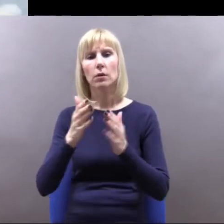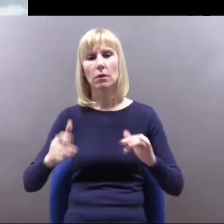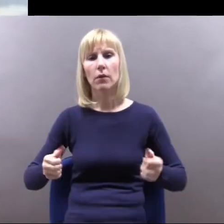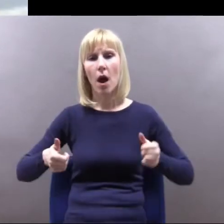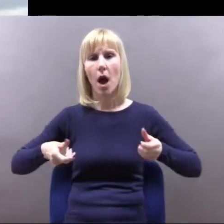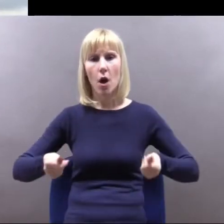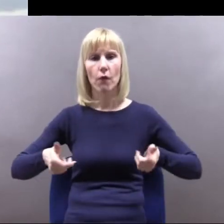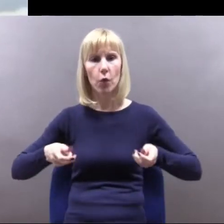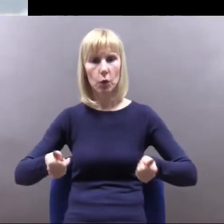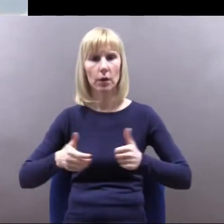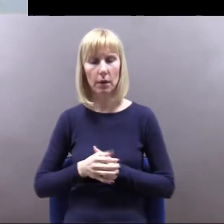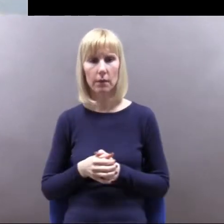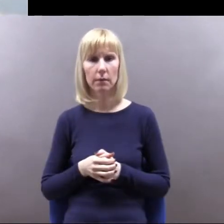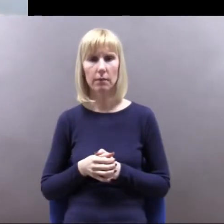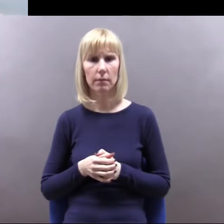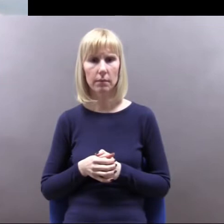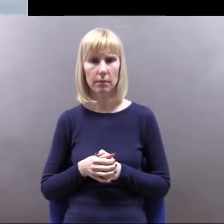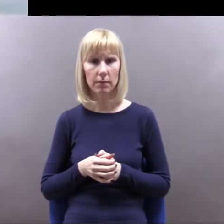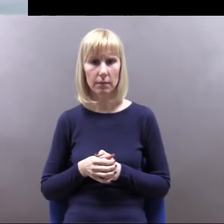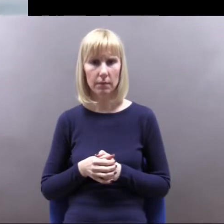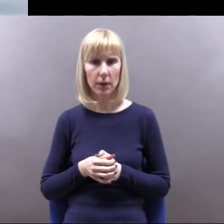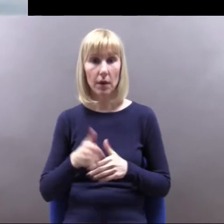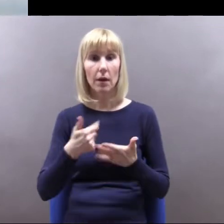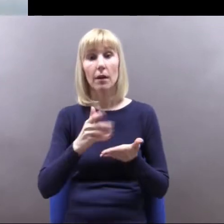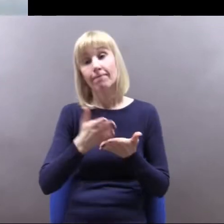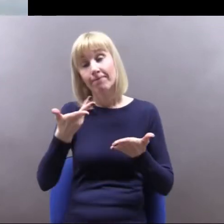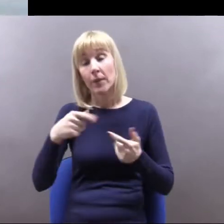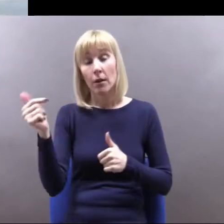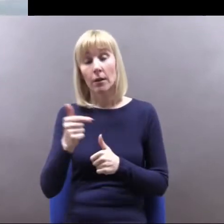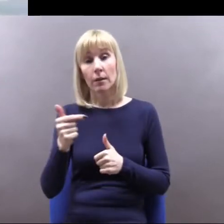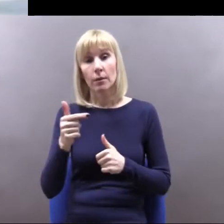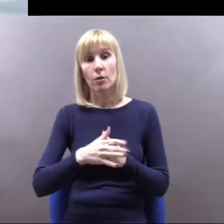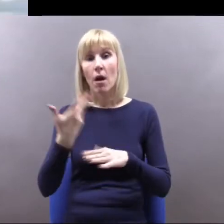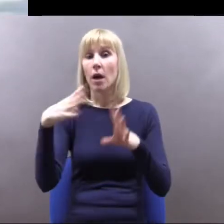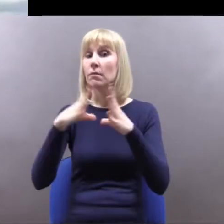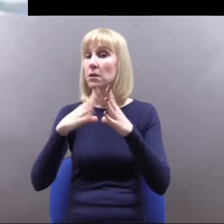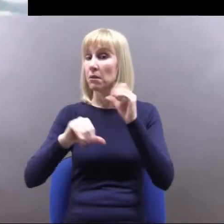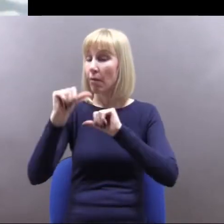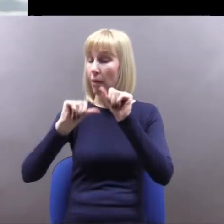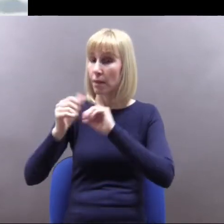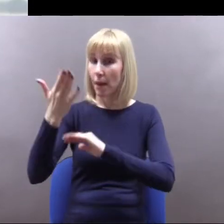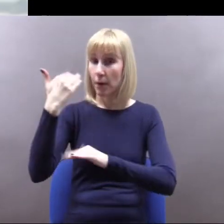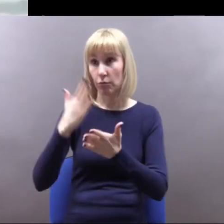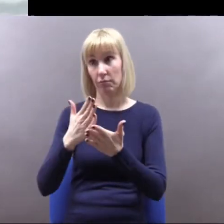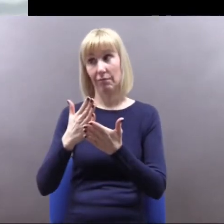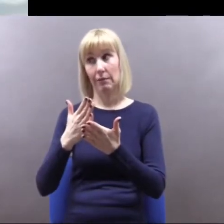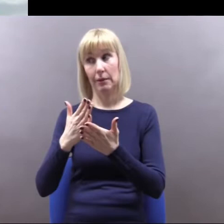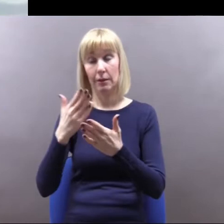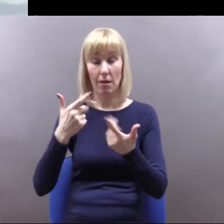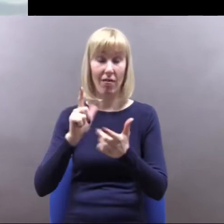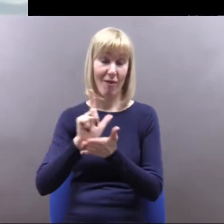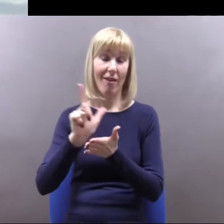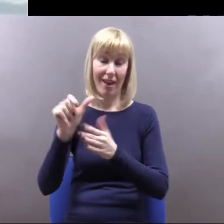jestem użytkownikiem wózka inwalidzkiego, nie z wyboru, tylko z przymusu. 10 lat